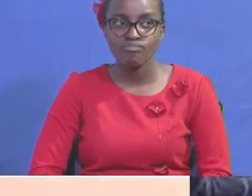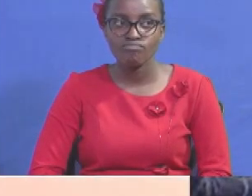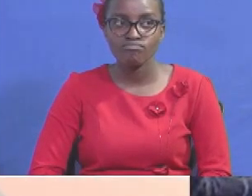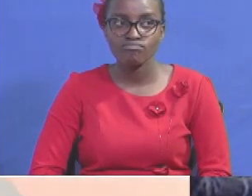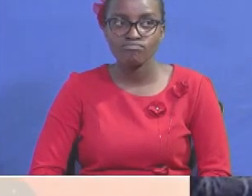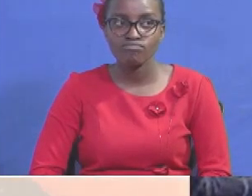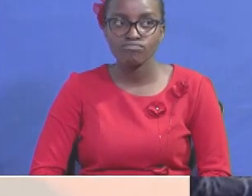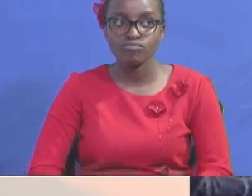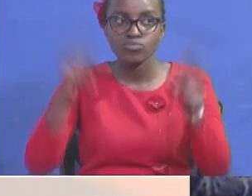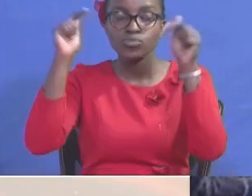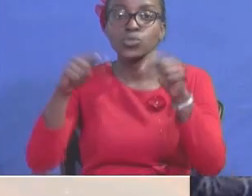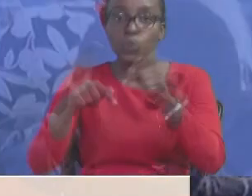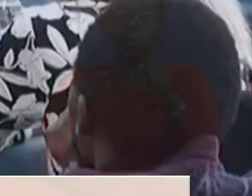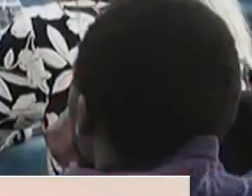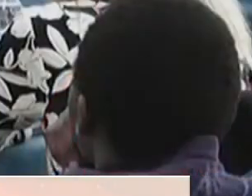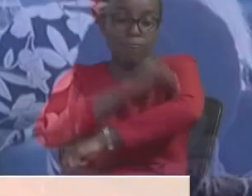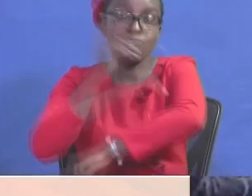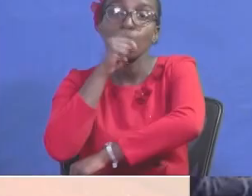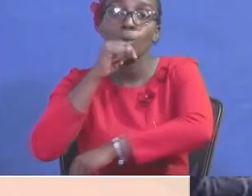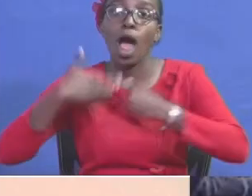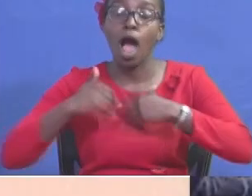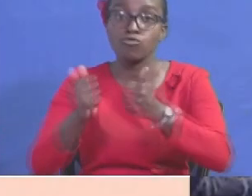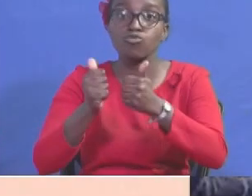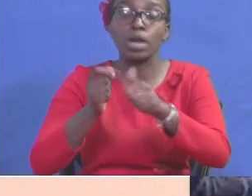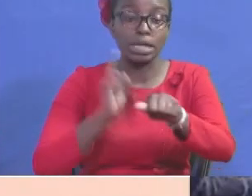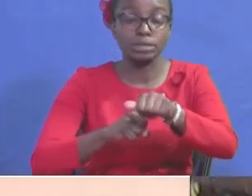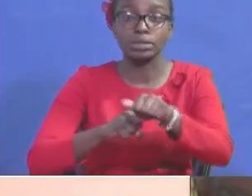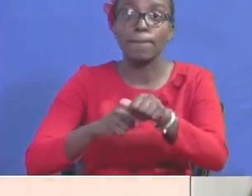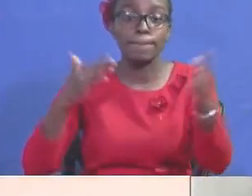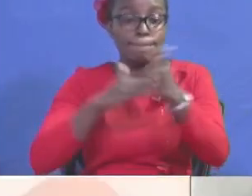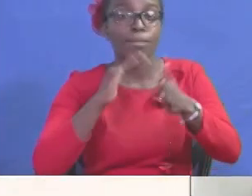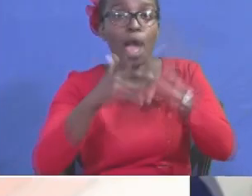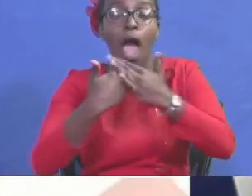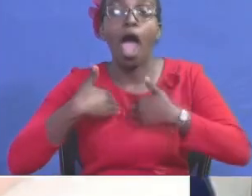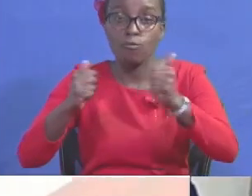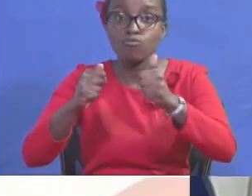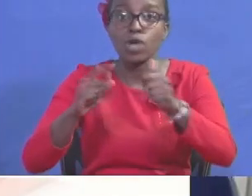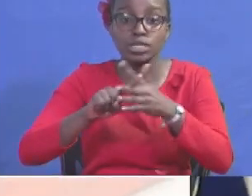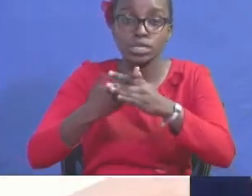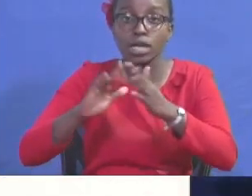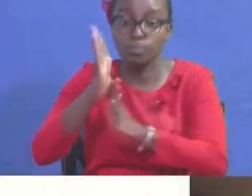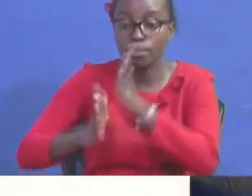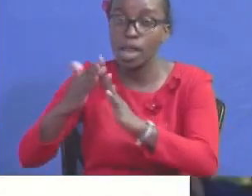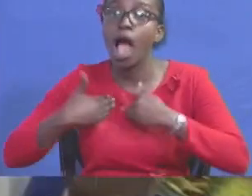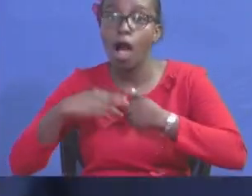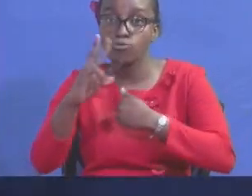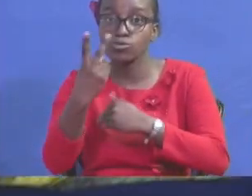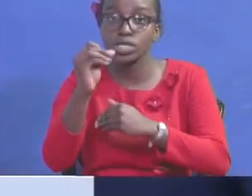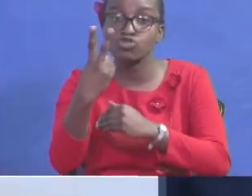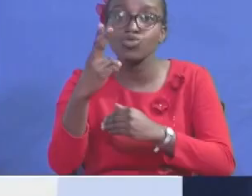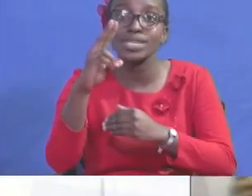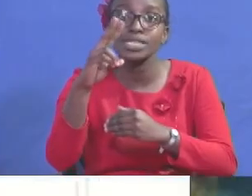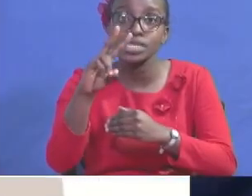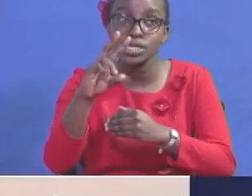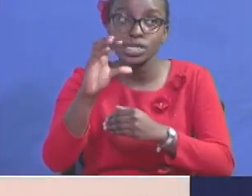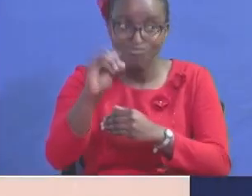Leo ikiwa siku ya mwisho ya kongamano la Climate U kufika ukingoni, mpango ulioanzishwa mwaka 2020 ukiwalenga wanafunzi wa vyuo vikuu